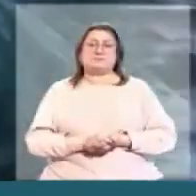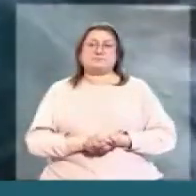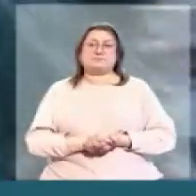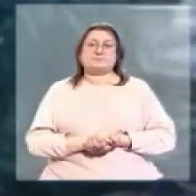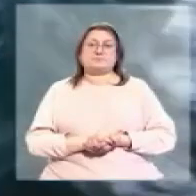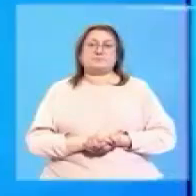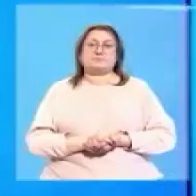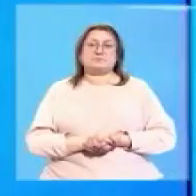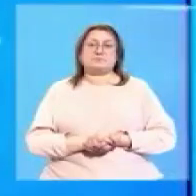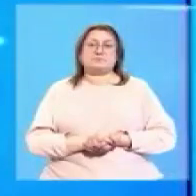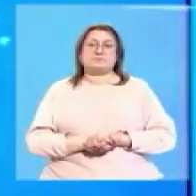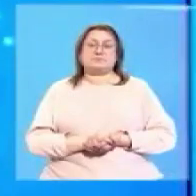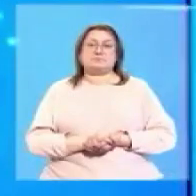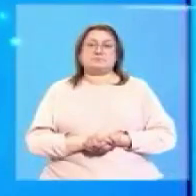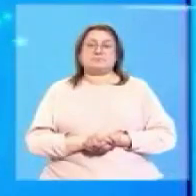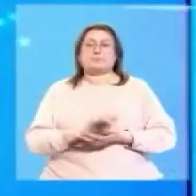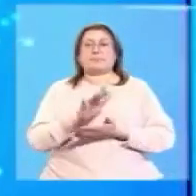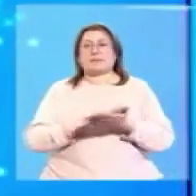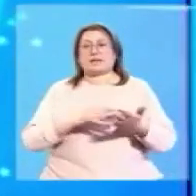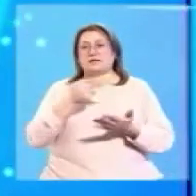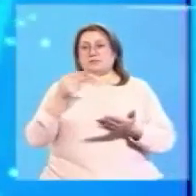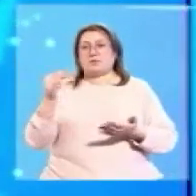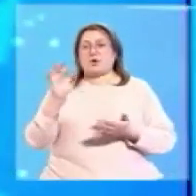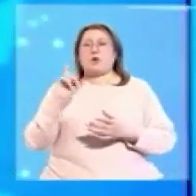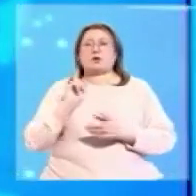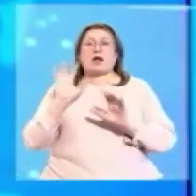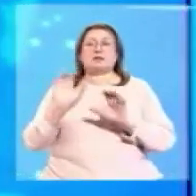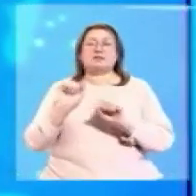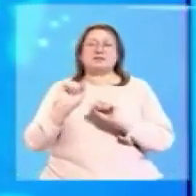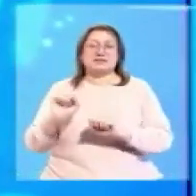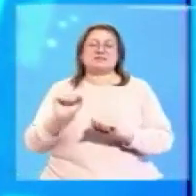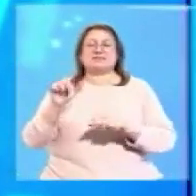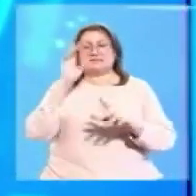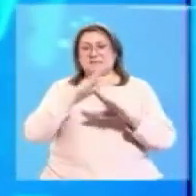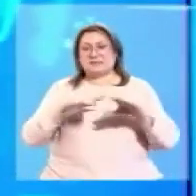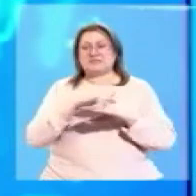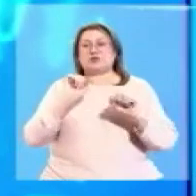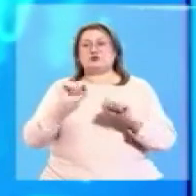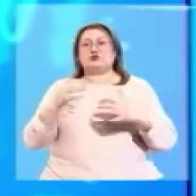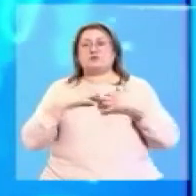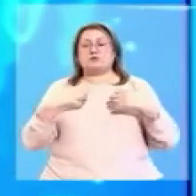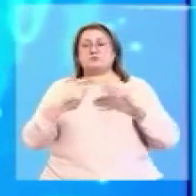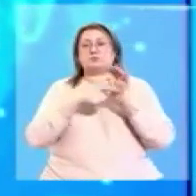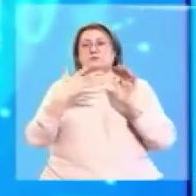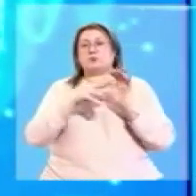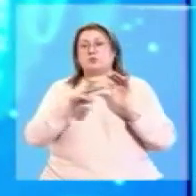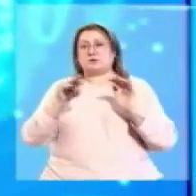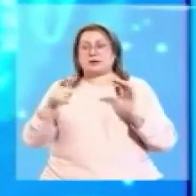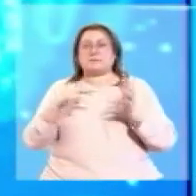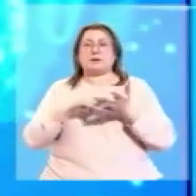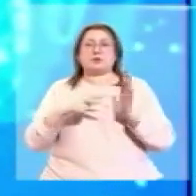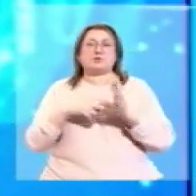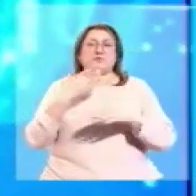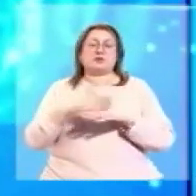телеканал «Кустанай». В продолжении темы охраны окружающей среды и защиты животных. 750 миллионов тенге